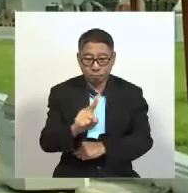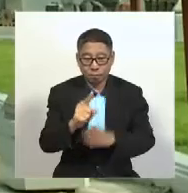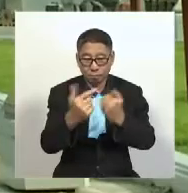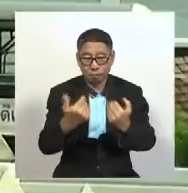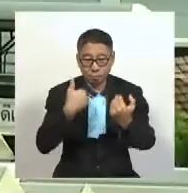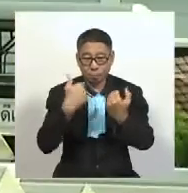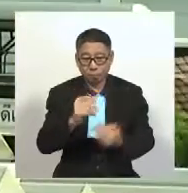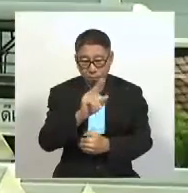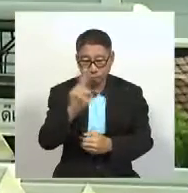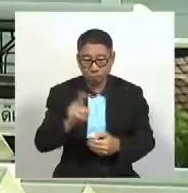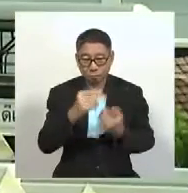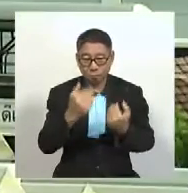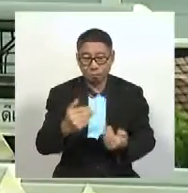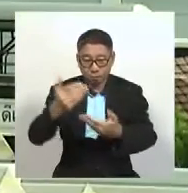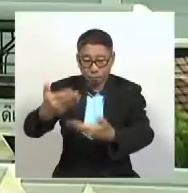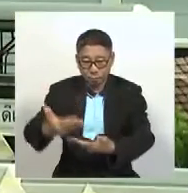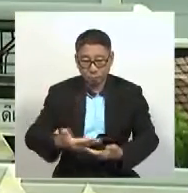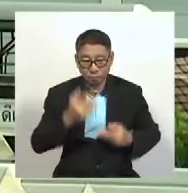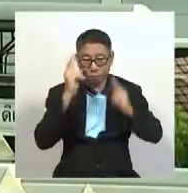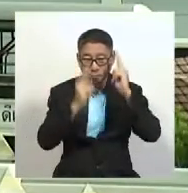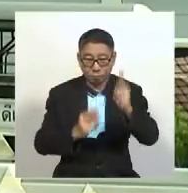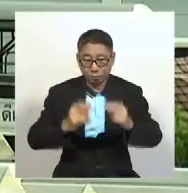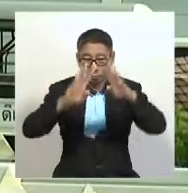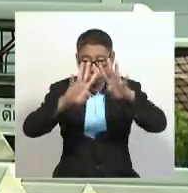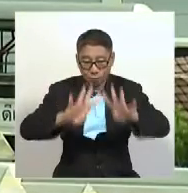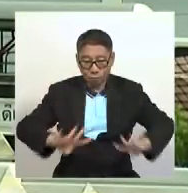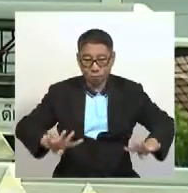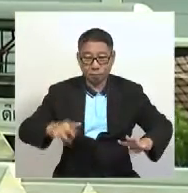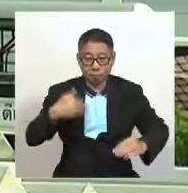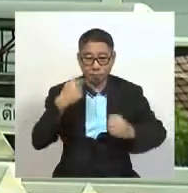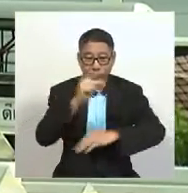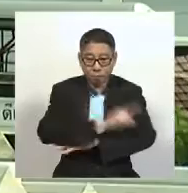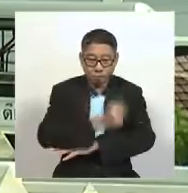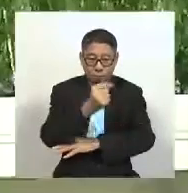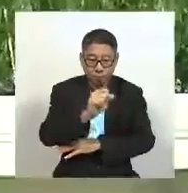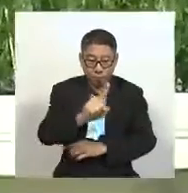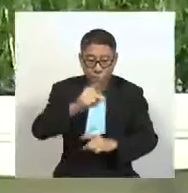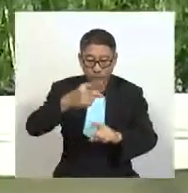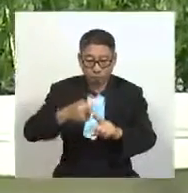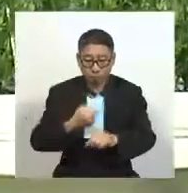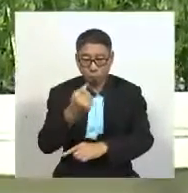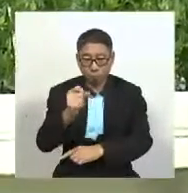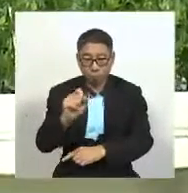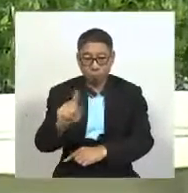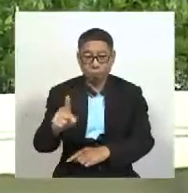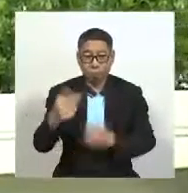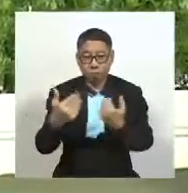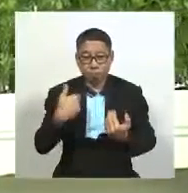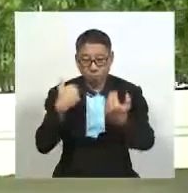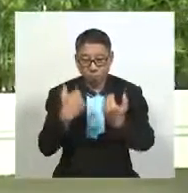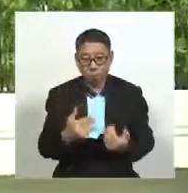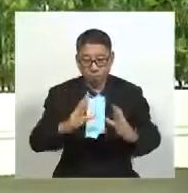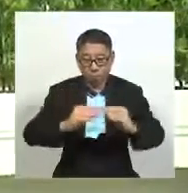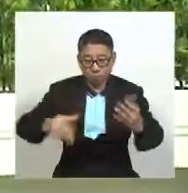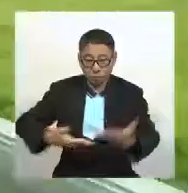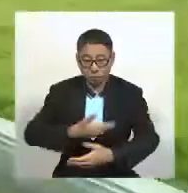นนี้แหละจะต้องใช้เป็นพื้นที่รองรับการประชุมอาเซียนซัมมิตก็จะเกิดขึ้นในวันที่11พฤศจิกายนรวมทั้งจะมีการ